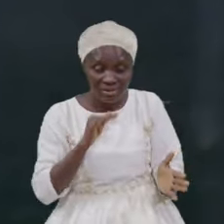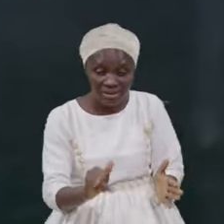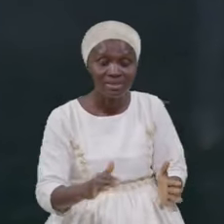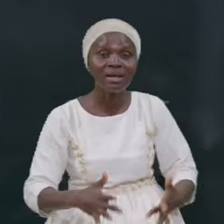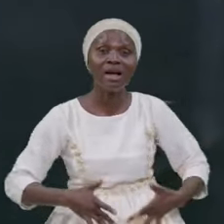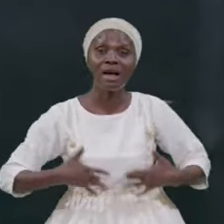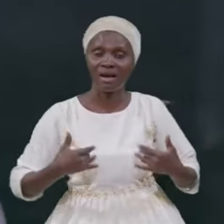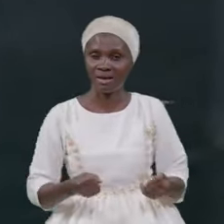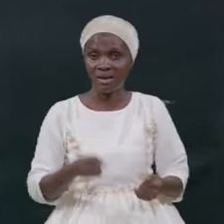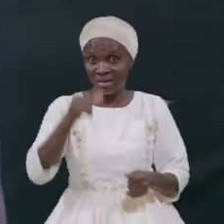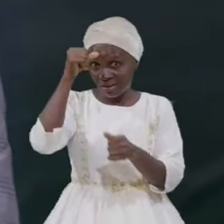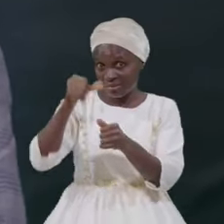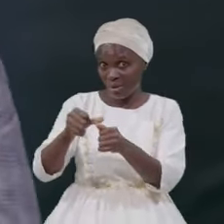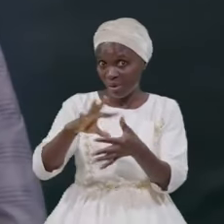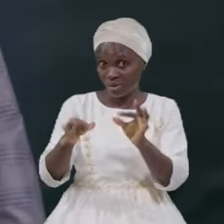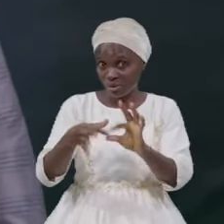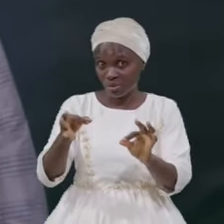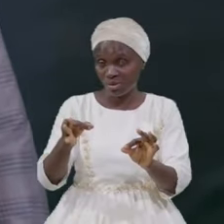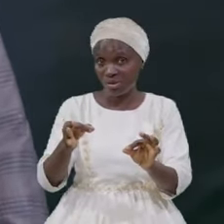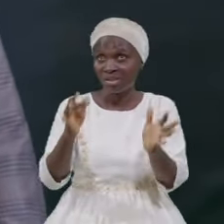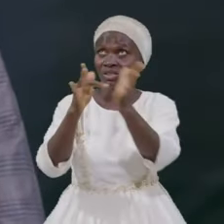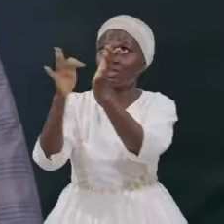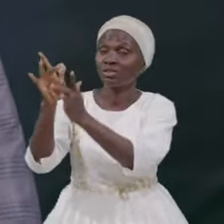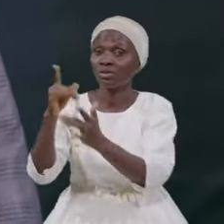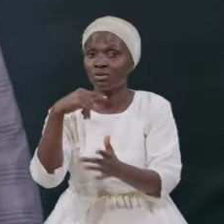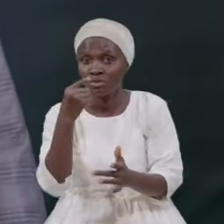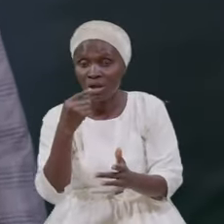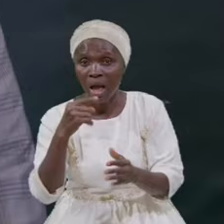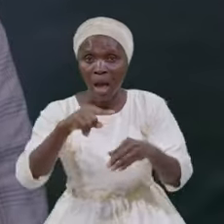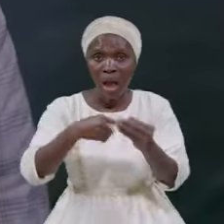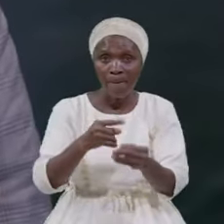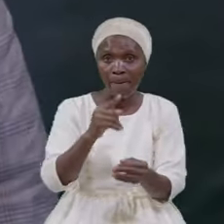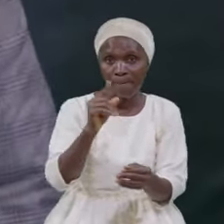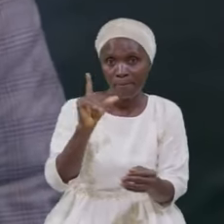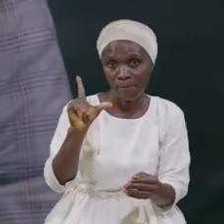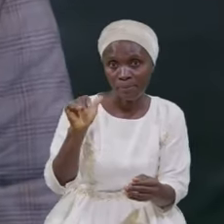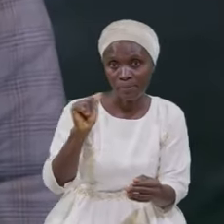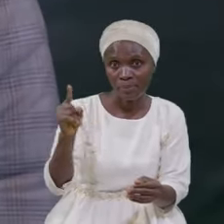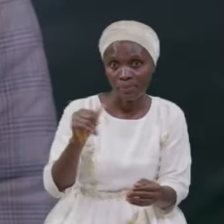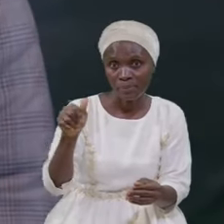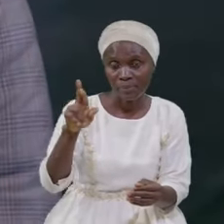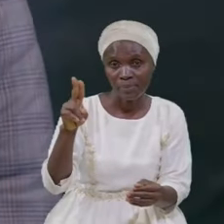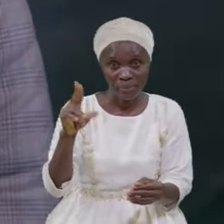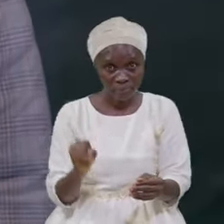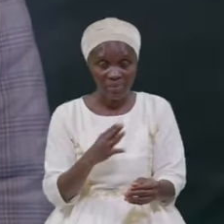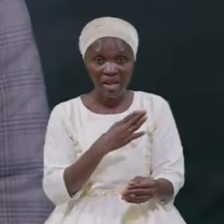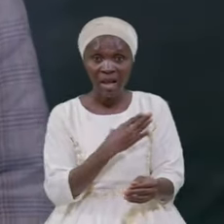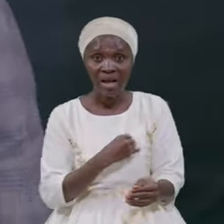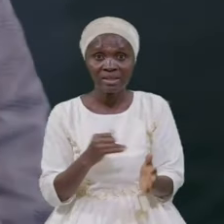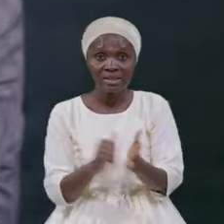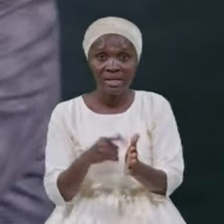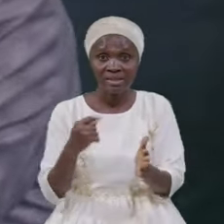sur Lazare. Il est mort et les anges l'ont amené directement dans le